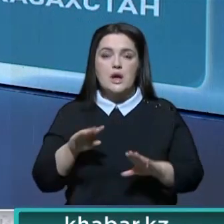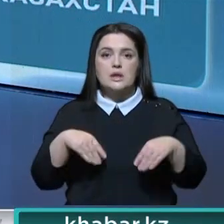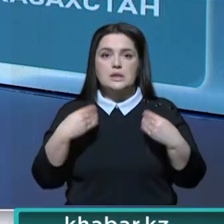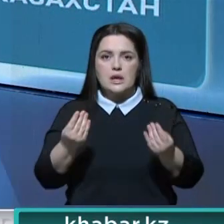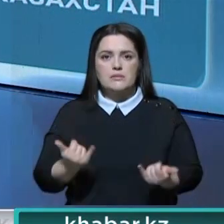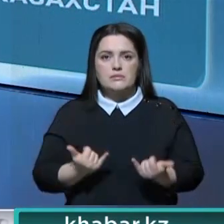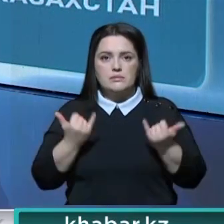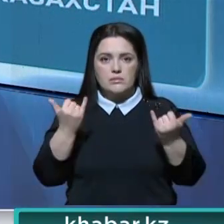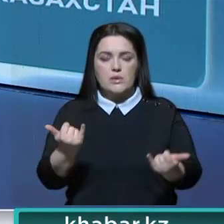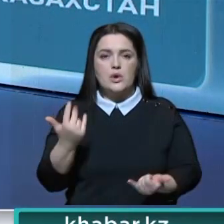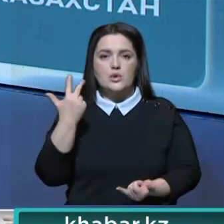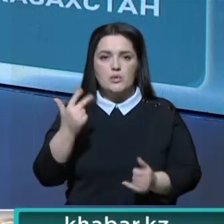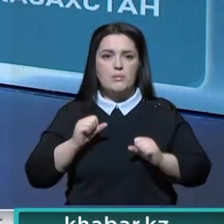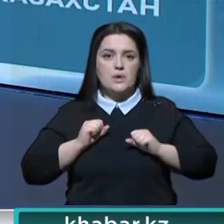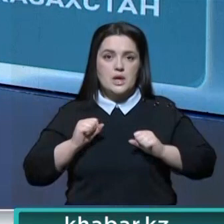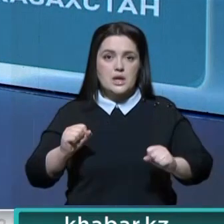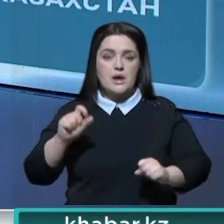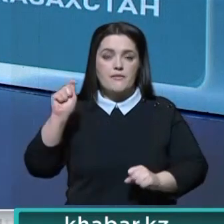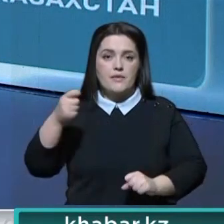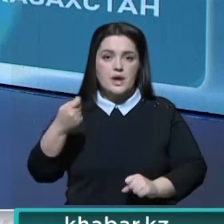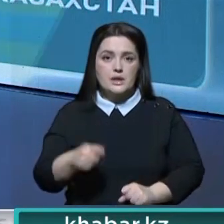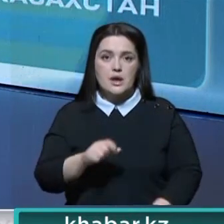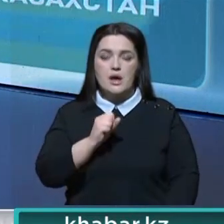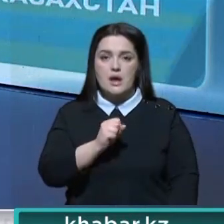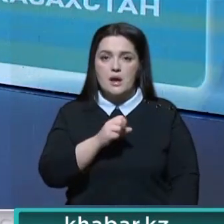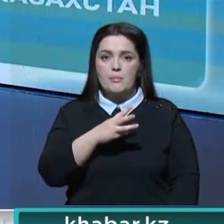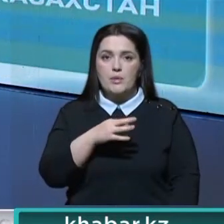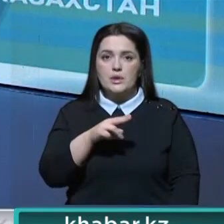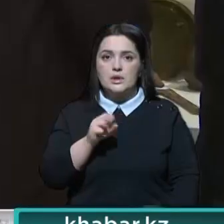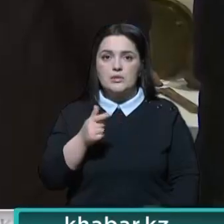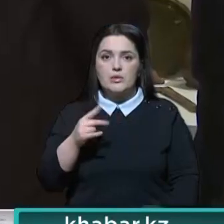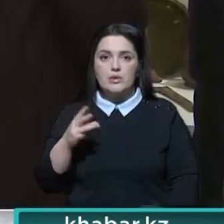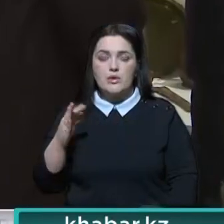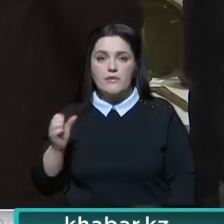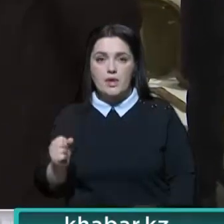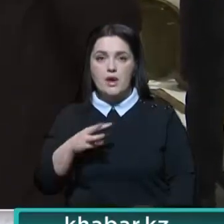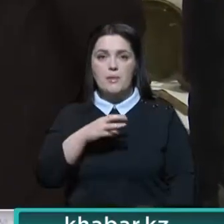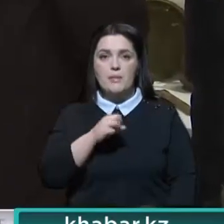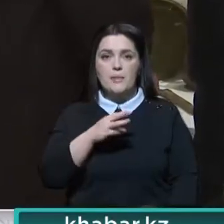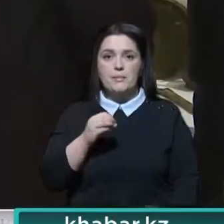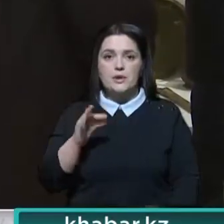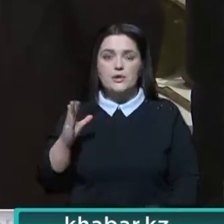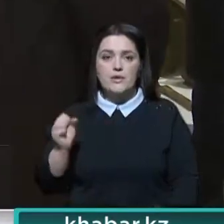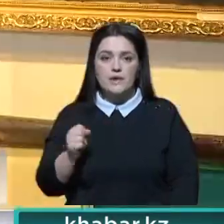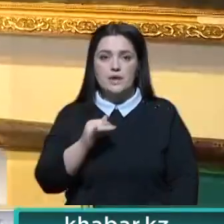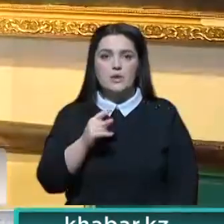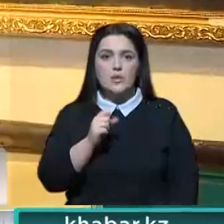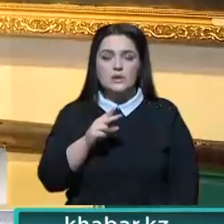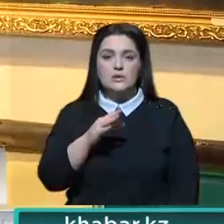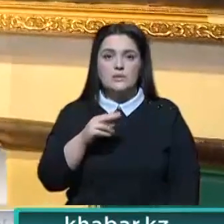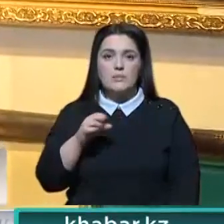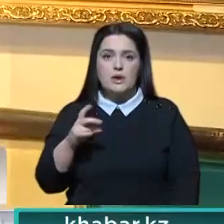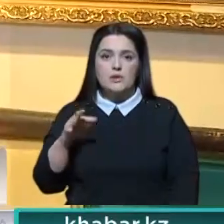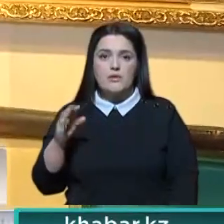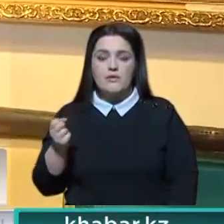отдали дань памяти трем героиням Великой Отечественной войны Алие Молдагуловой, Маншук Маметовой и Хиуваз Доспановой. Партийцы